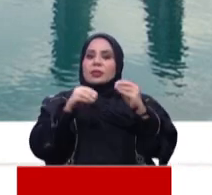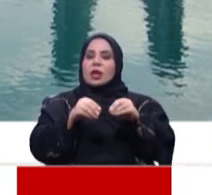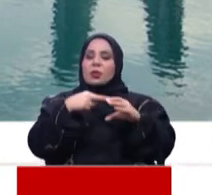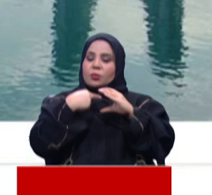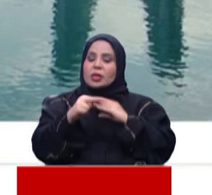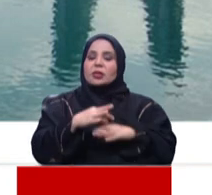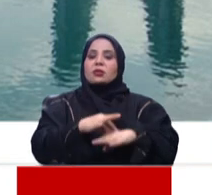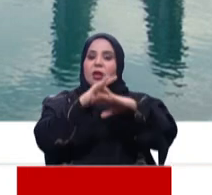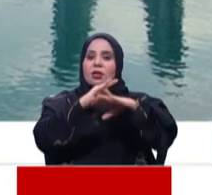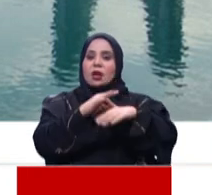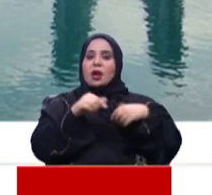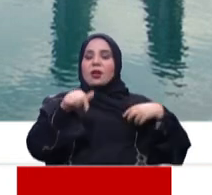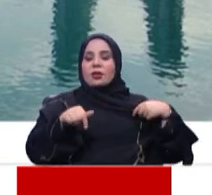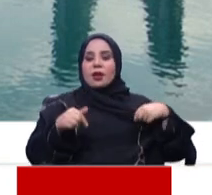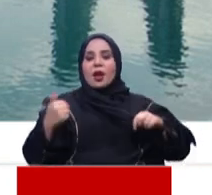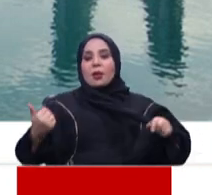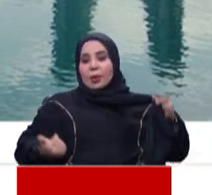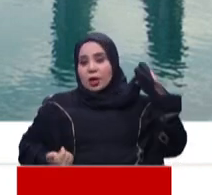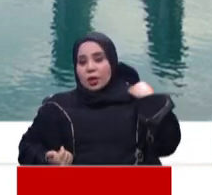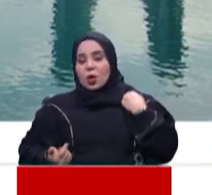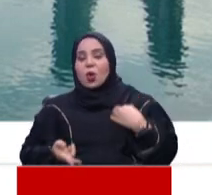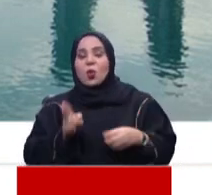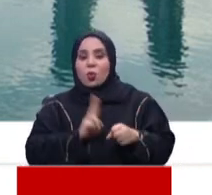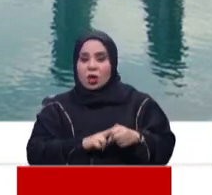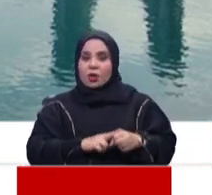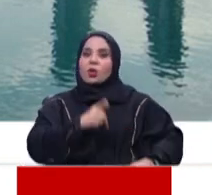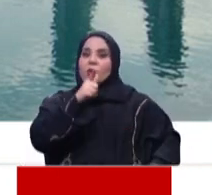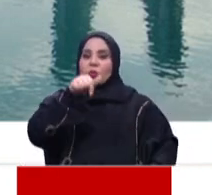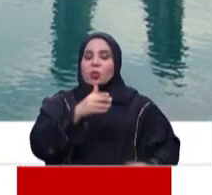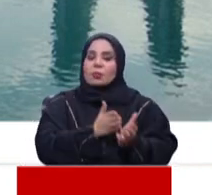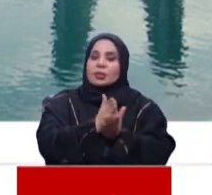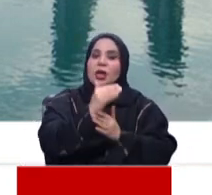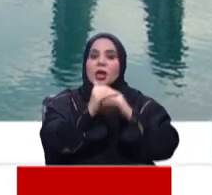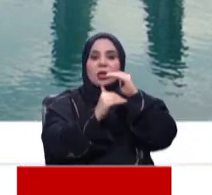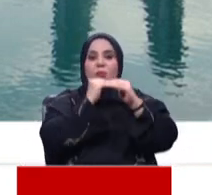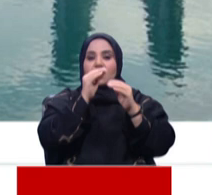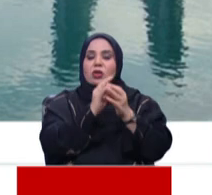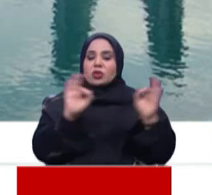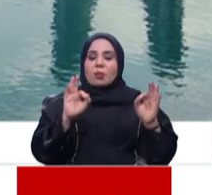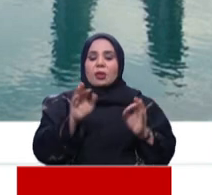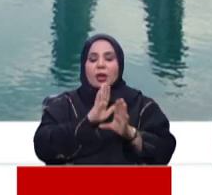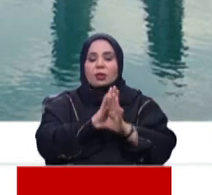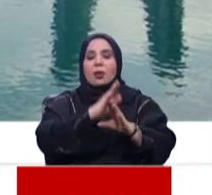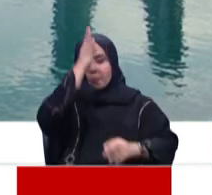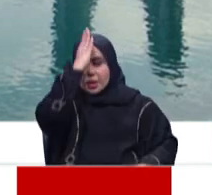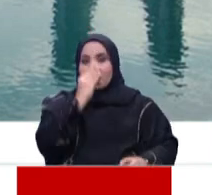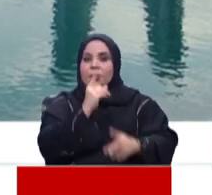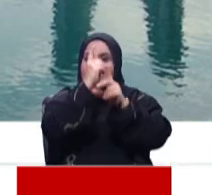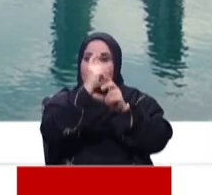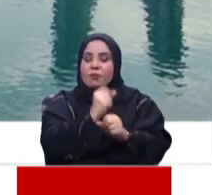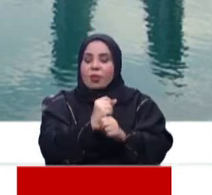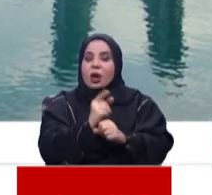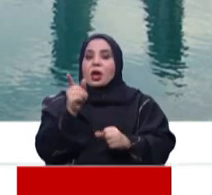الرفيعة في مملكة البحرين في ظل المسيرة التنموية الشاملة لسيدي صاحب الجلالة حفظه الله ورعاه.